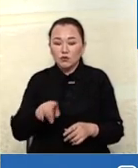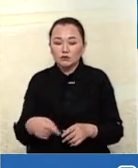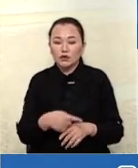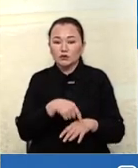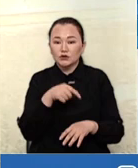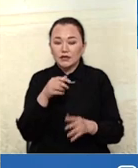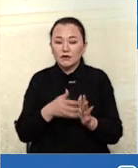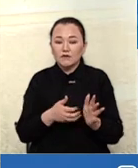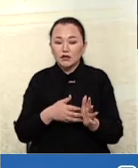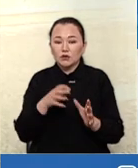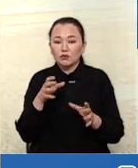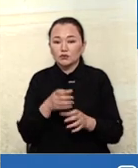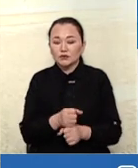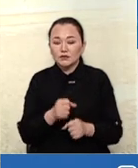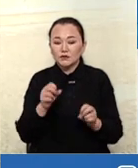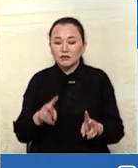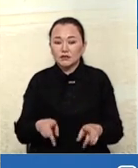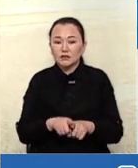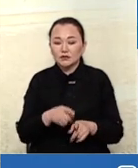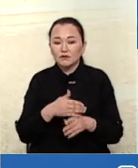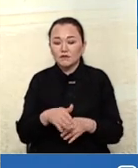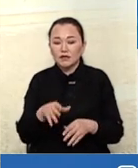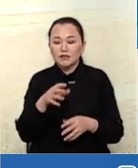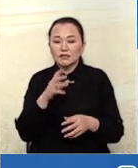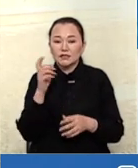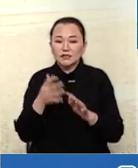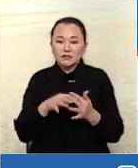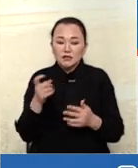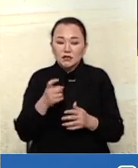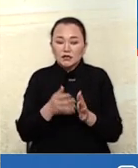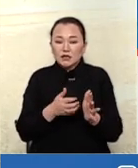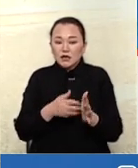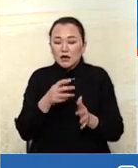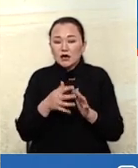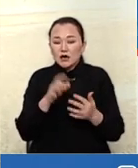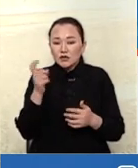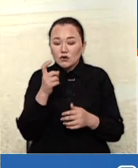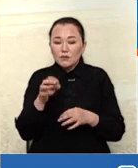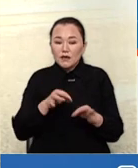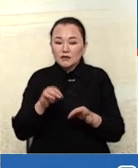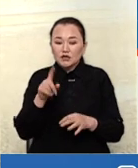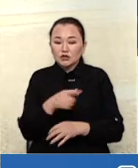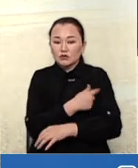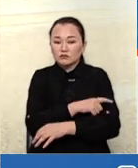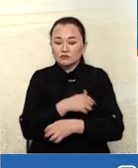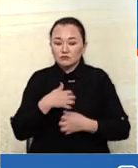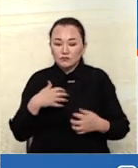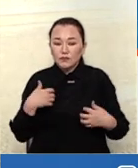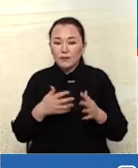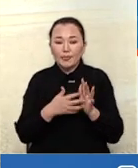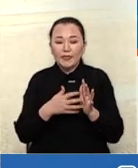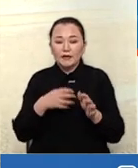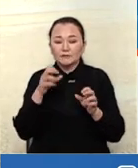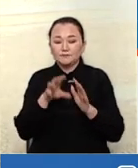ощущается нехватка узких специалистов. Так, в сфере сельского хозяйства дефицит агрономов, механизаторов и даже ветеринаров. Эксперты уверены, при